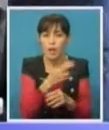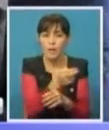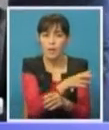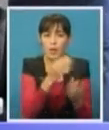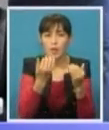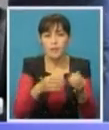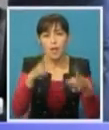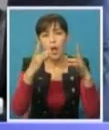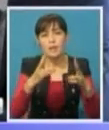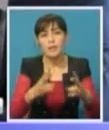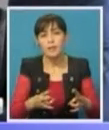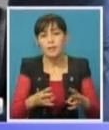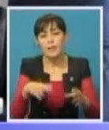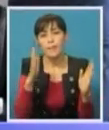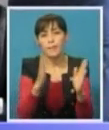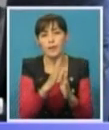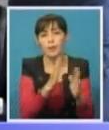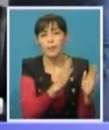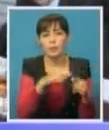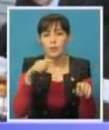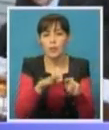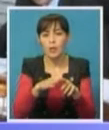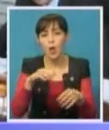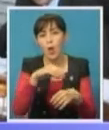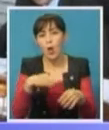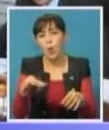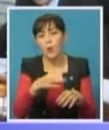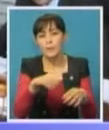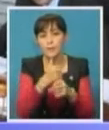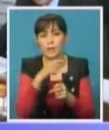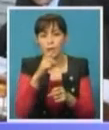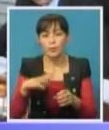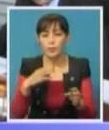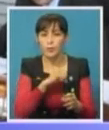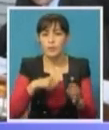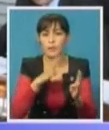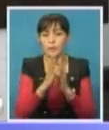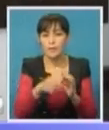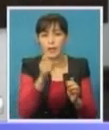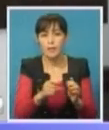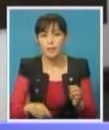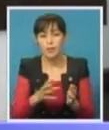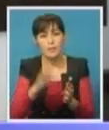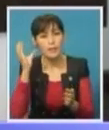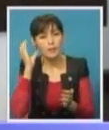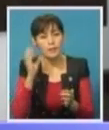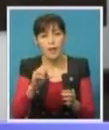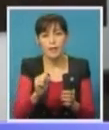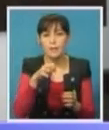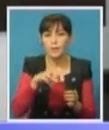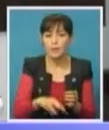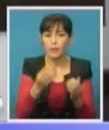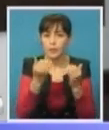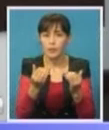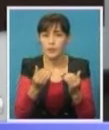салдарынан зардап шегіп жатқан табиғи орта жайын облыс басшысына жеткізді. Өз кезегінде азаматтардың ұсыныс пікірлерін тыңдаған Асқар